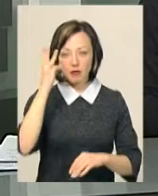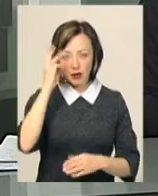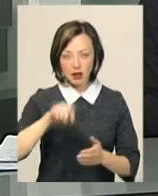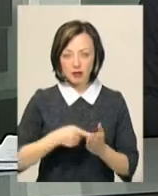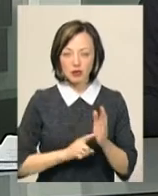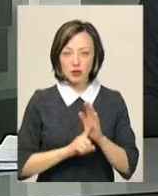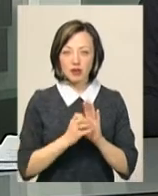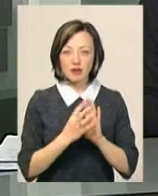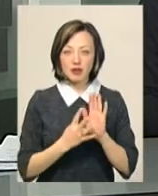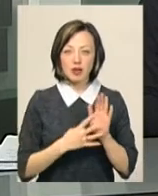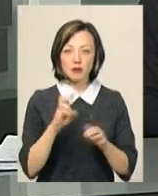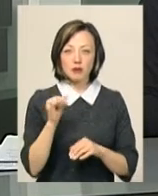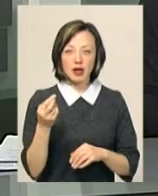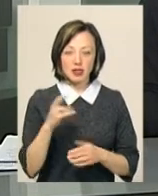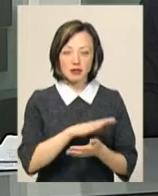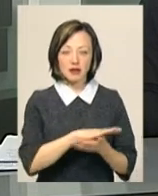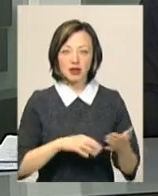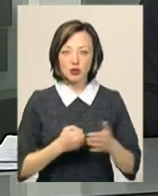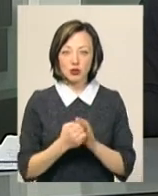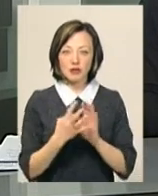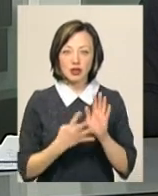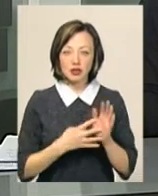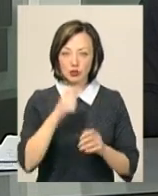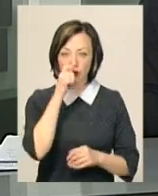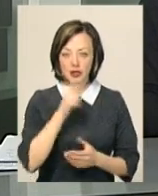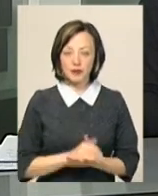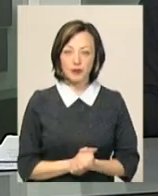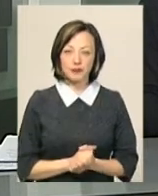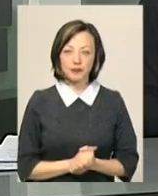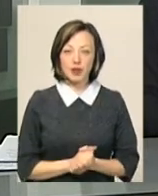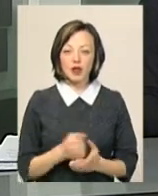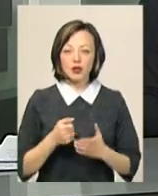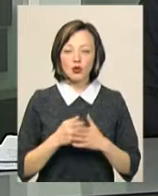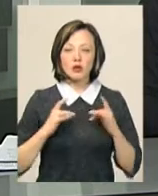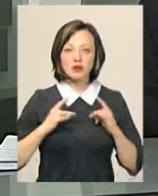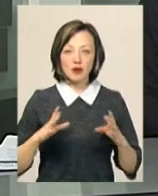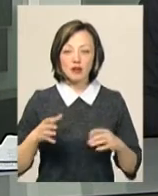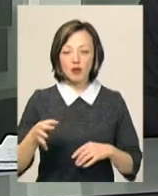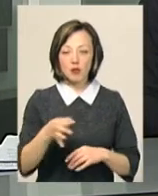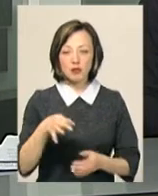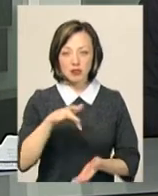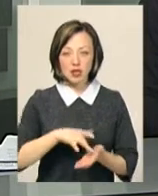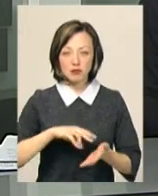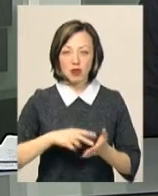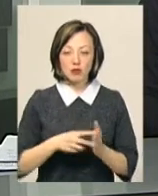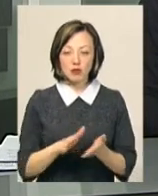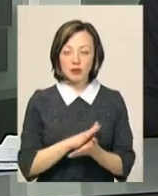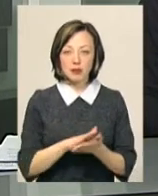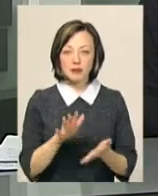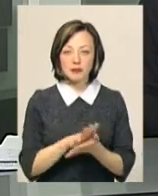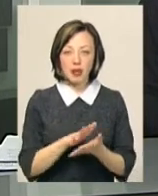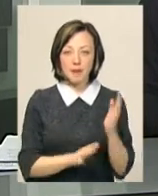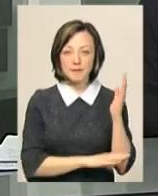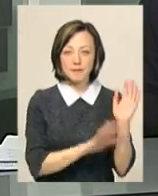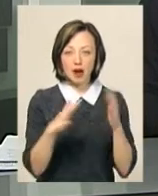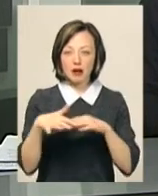Хмельницькому розпочався 19 березня і триватиме до 19 квітня. До Великодніх свят в обласному центрі планують прибрати від сміття